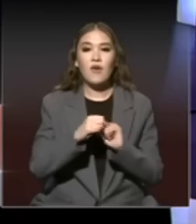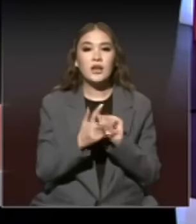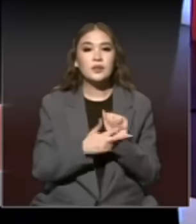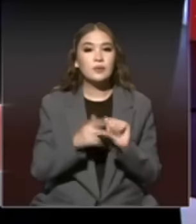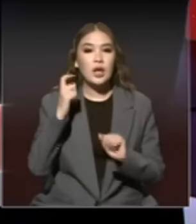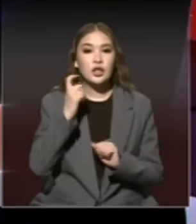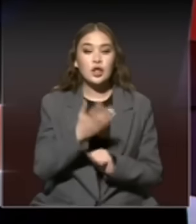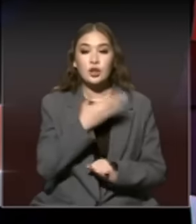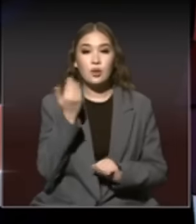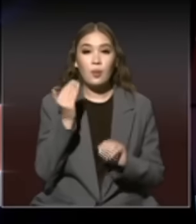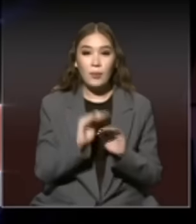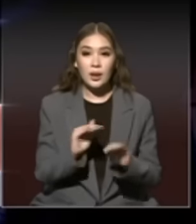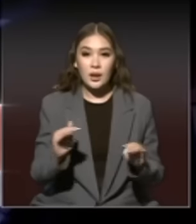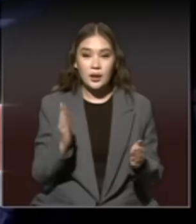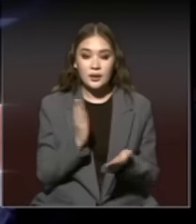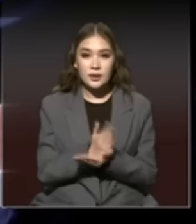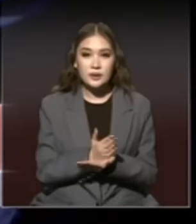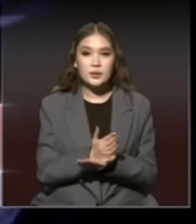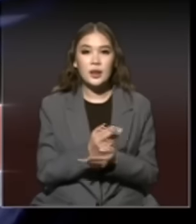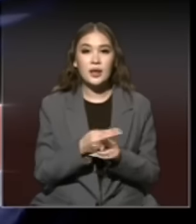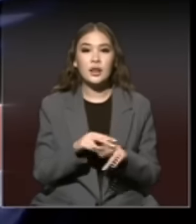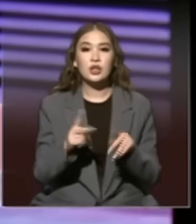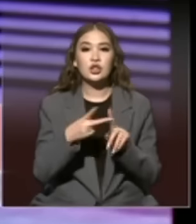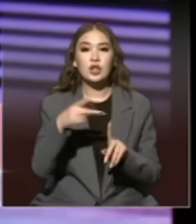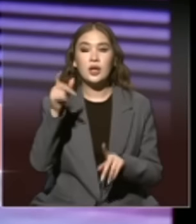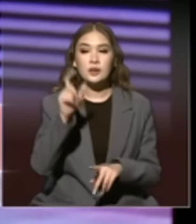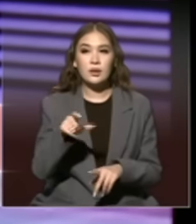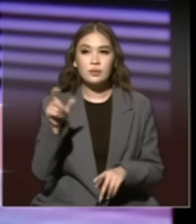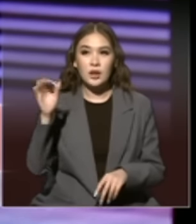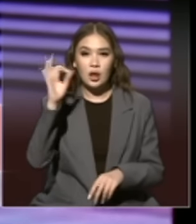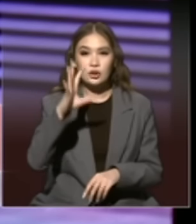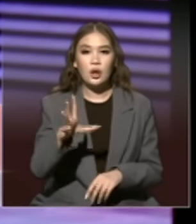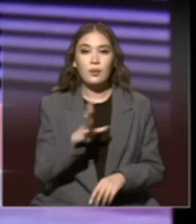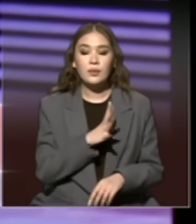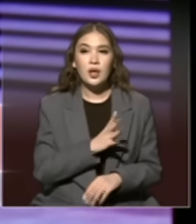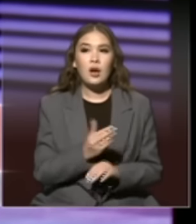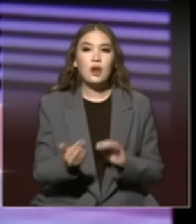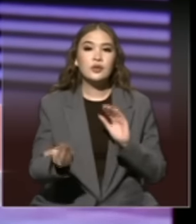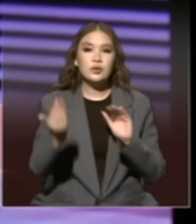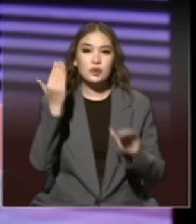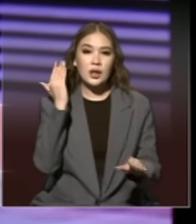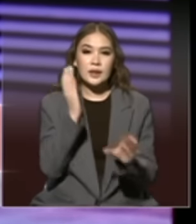бар. Жаңағы екінші азаматтың бұрын сотталмағандығы ескеріліп, ана